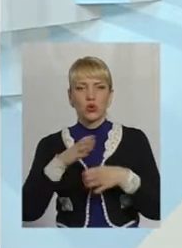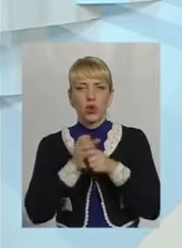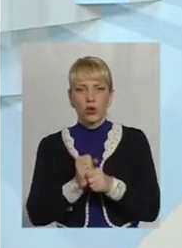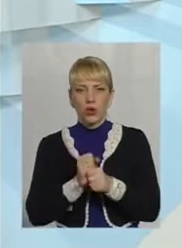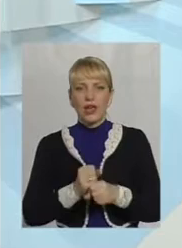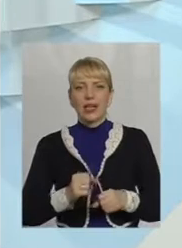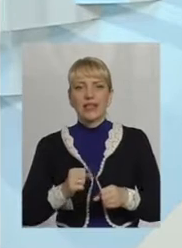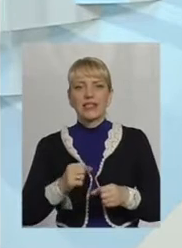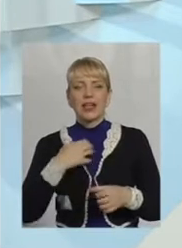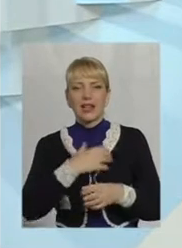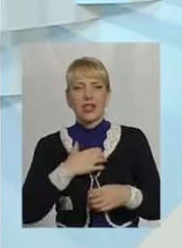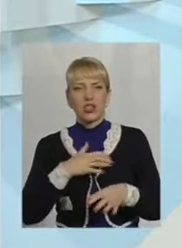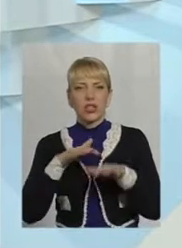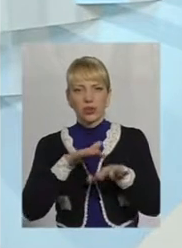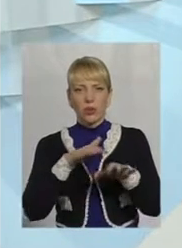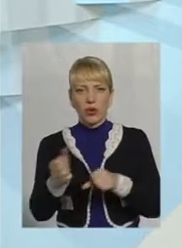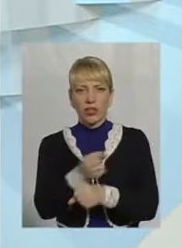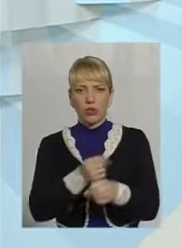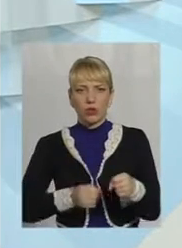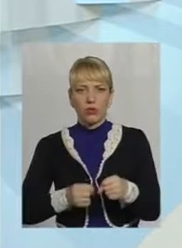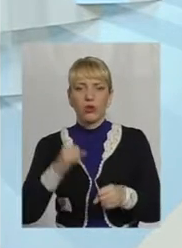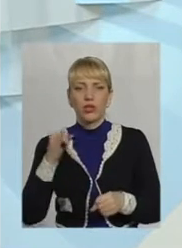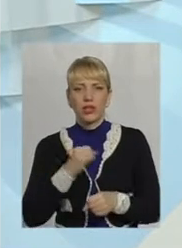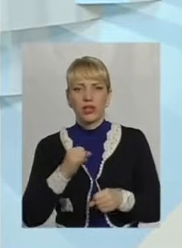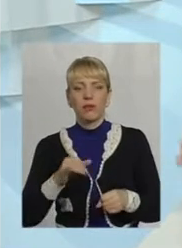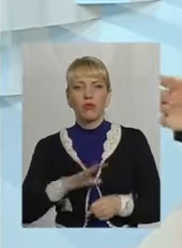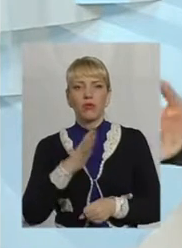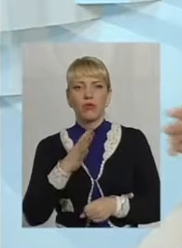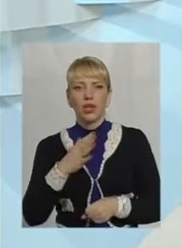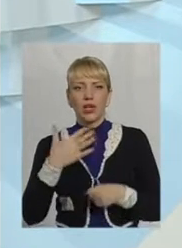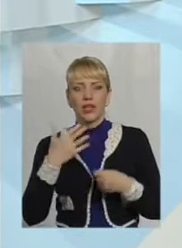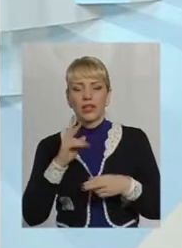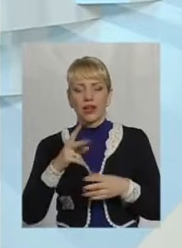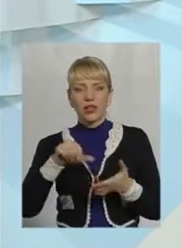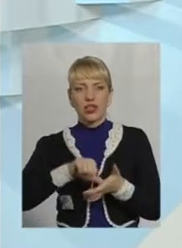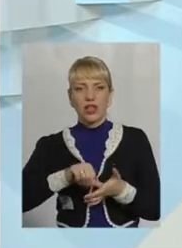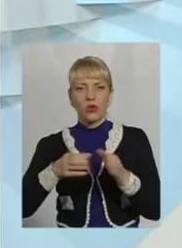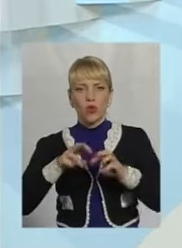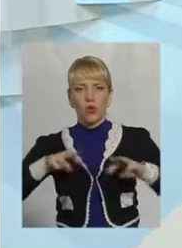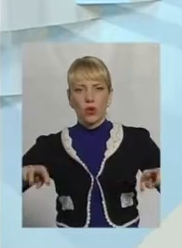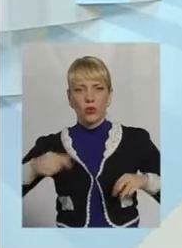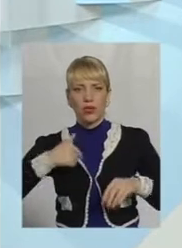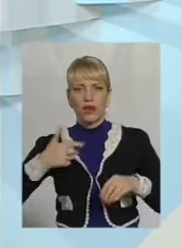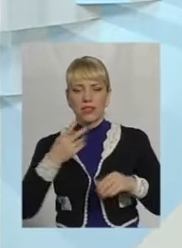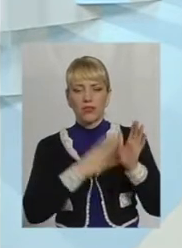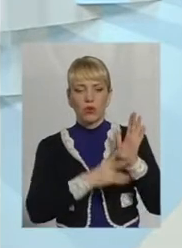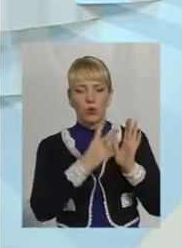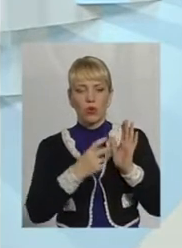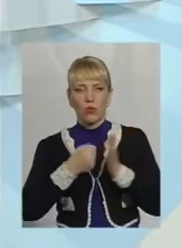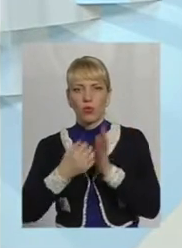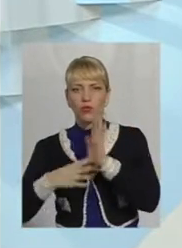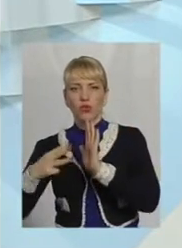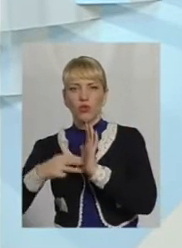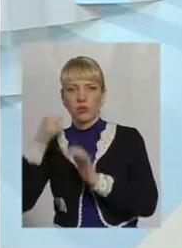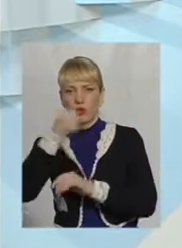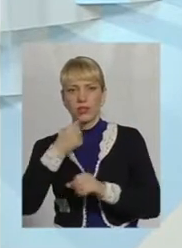стратегічних наступальних озброєнь. І був уже як член уряду, бо я з 92 по 98 роки